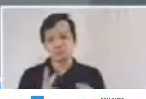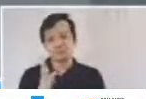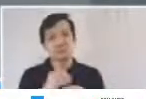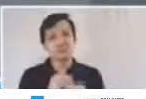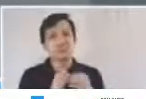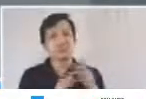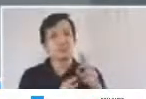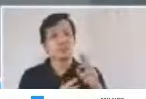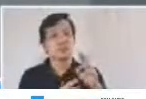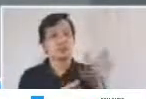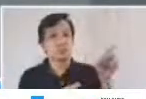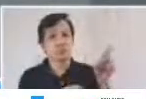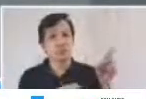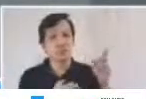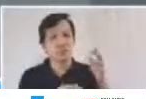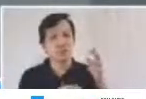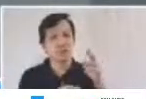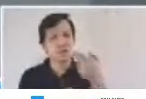at